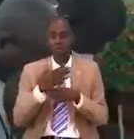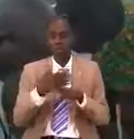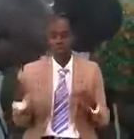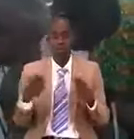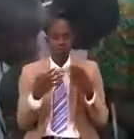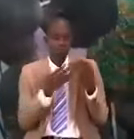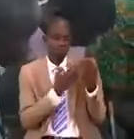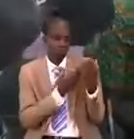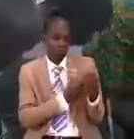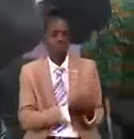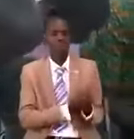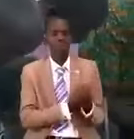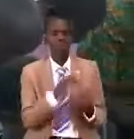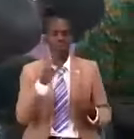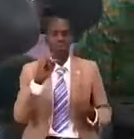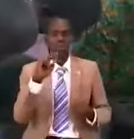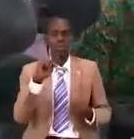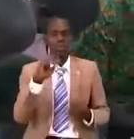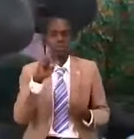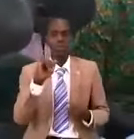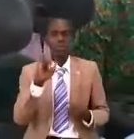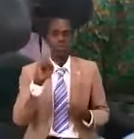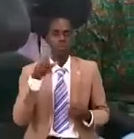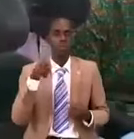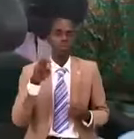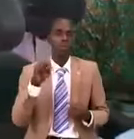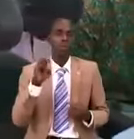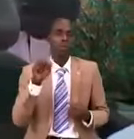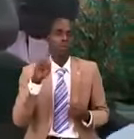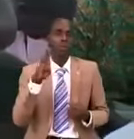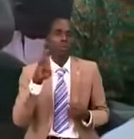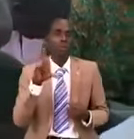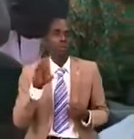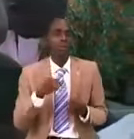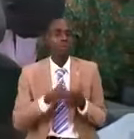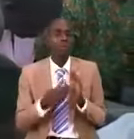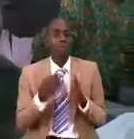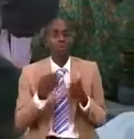l'engagement implicite à son message durable